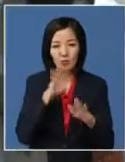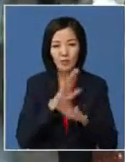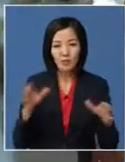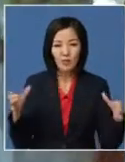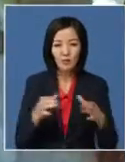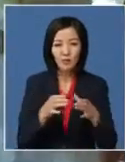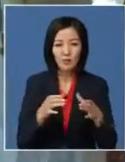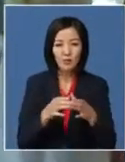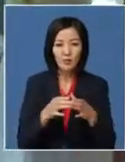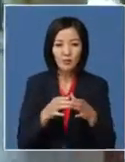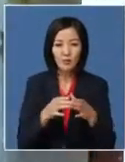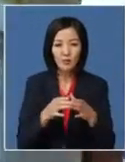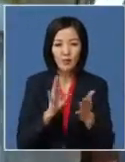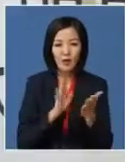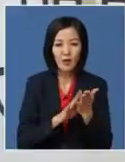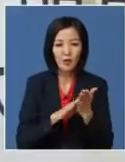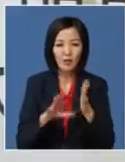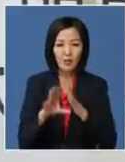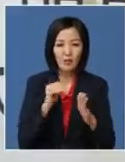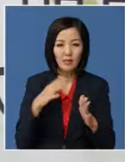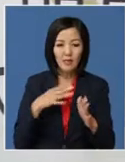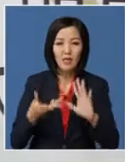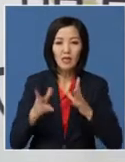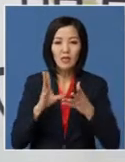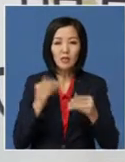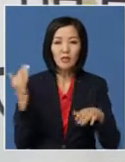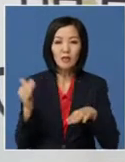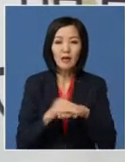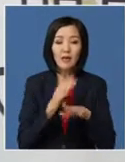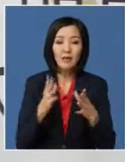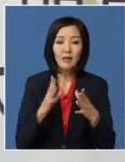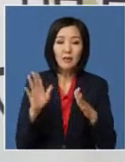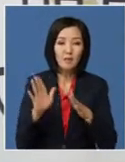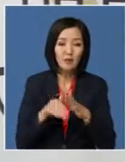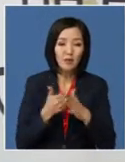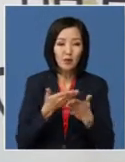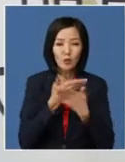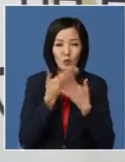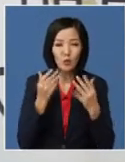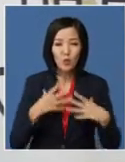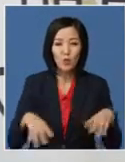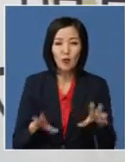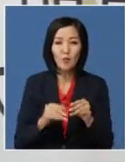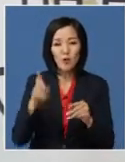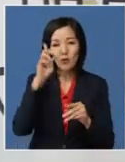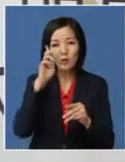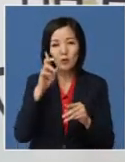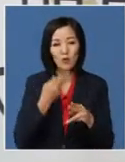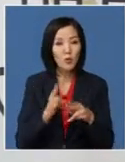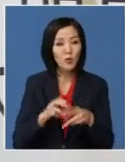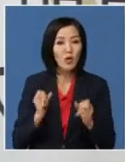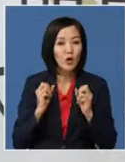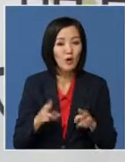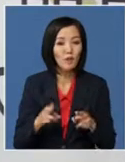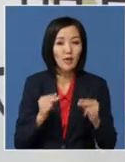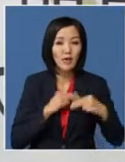өкілдері және еріктілер лауреат атанды. Жалпы қайырымсыз қоғам мемлекетке жат және өте қауіпті. Сондықтан да олардың еңбегін